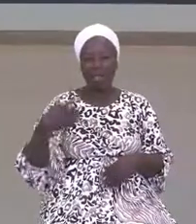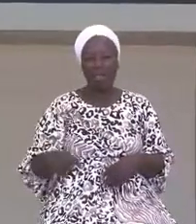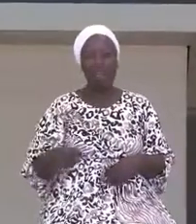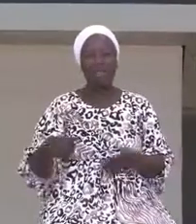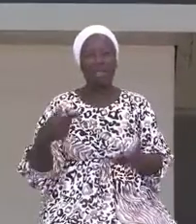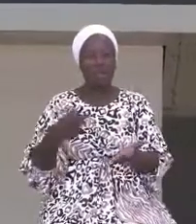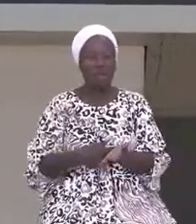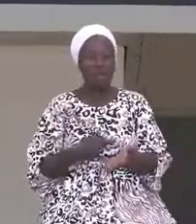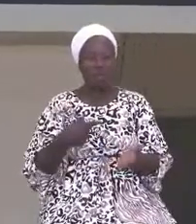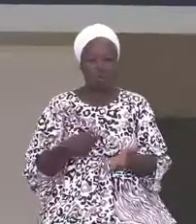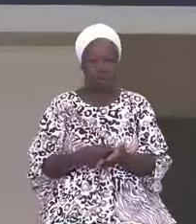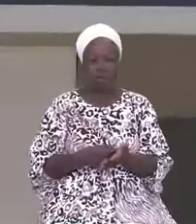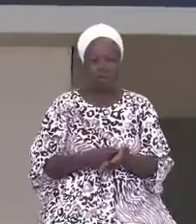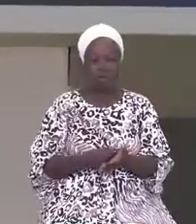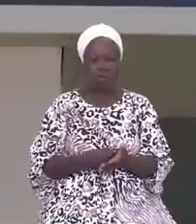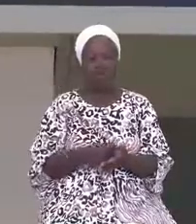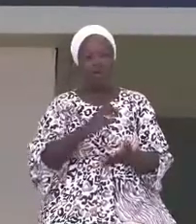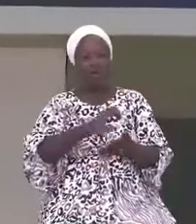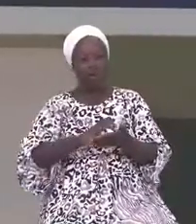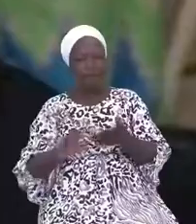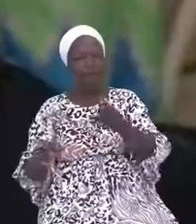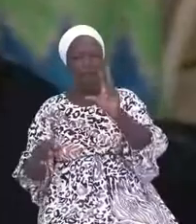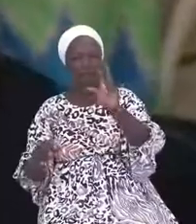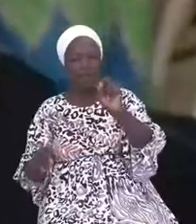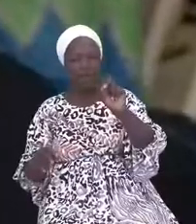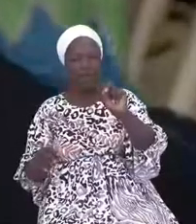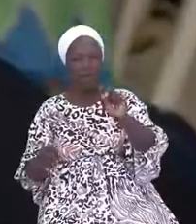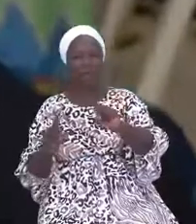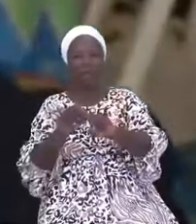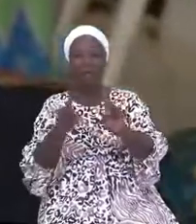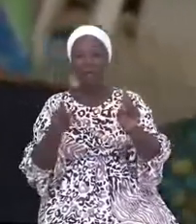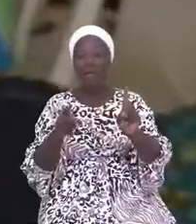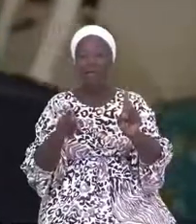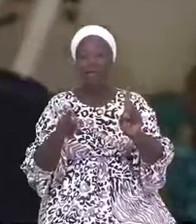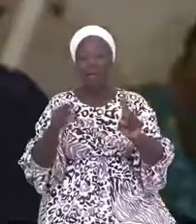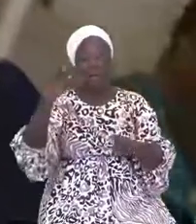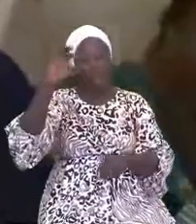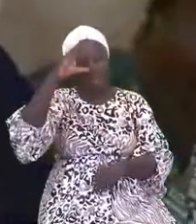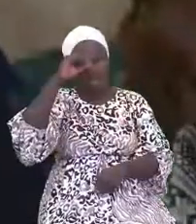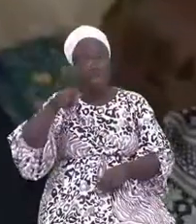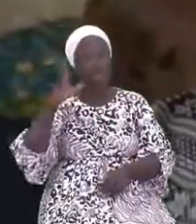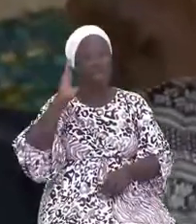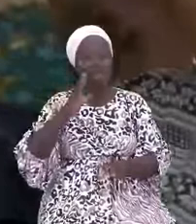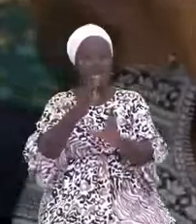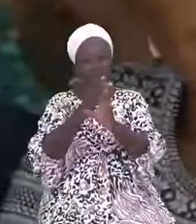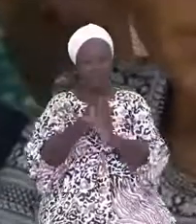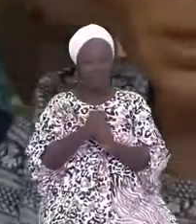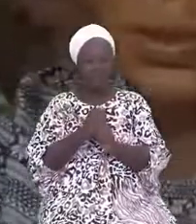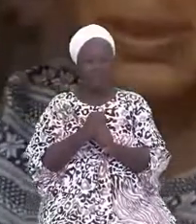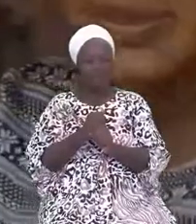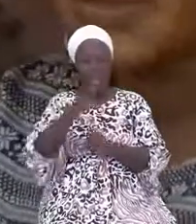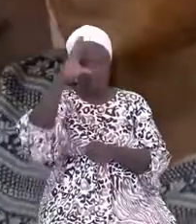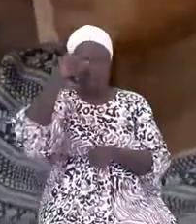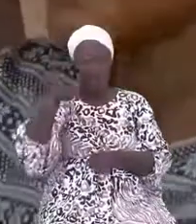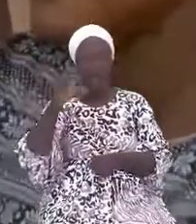merci 30 ne reçoivent au centuple il recevra